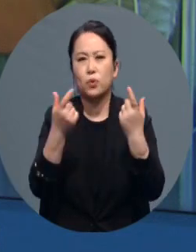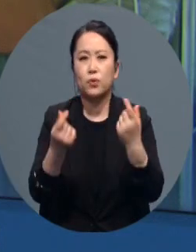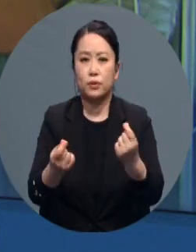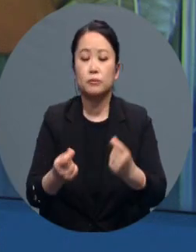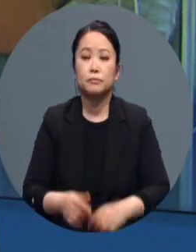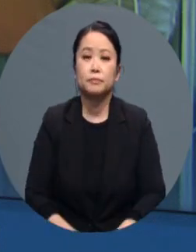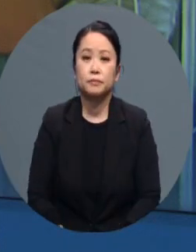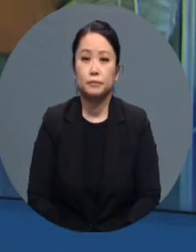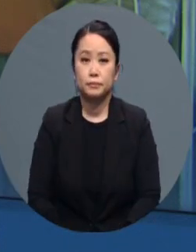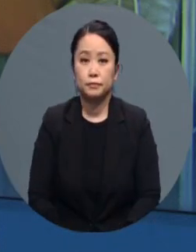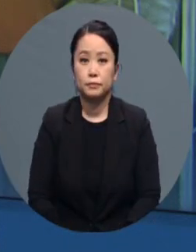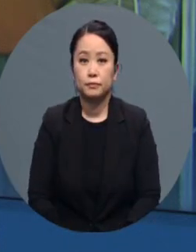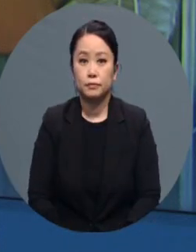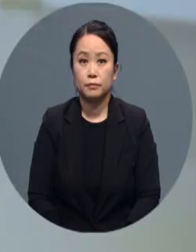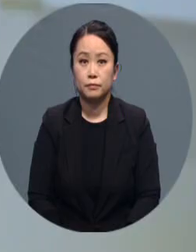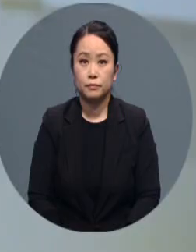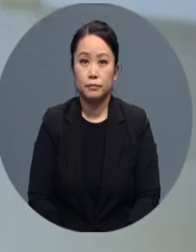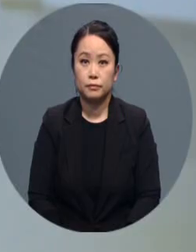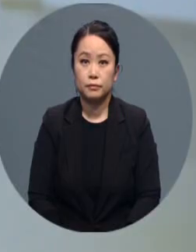조민희 기자가 보도합니다.